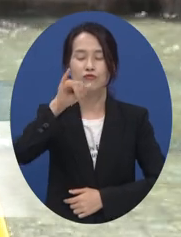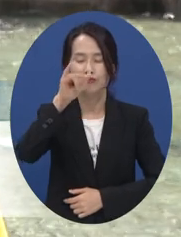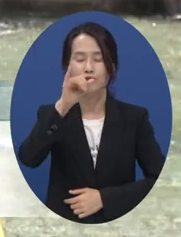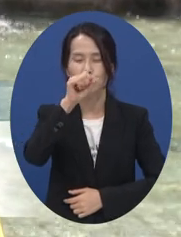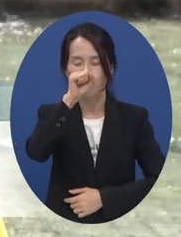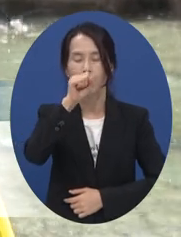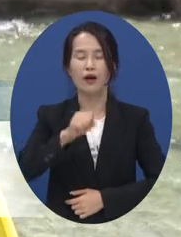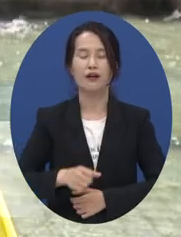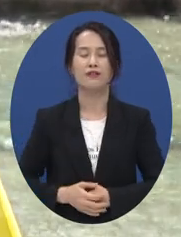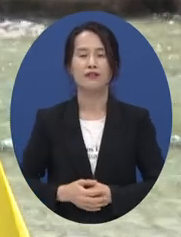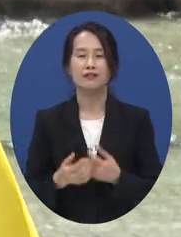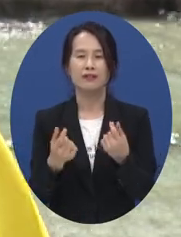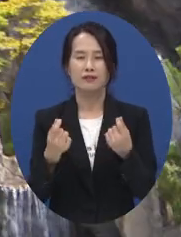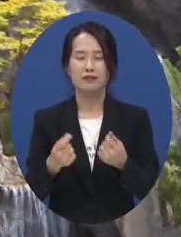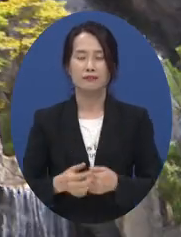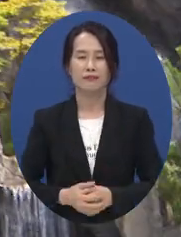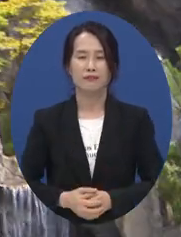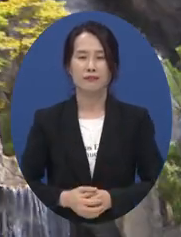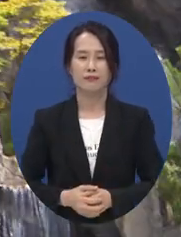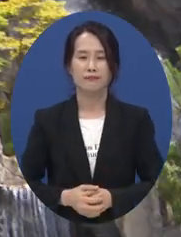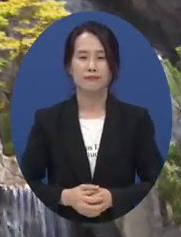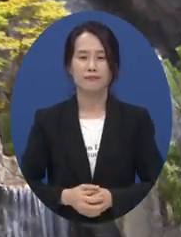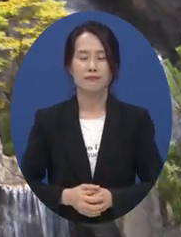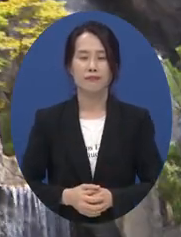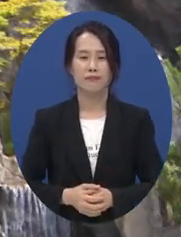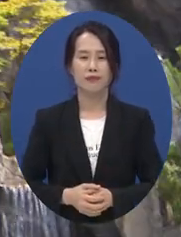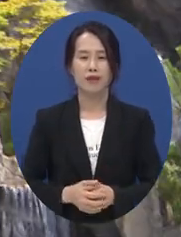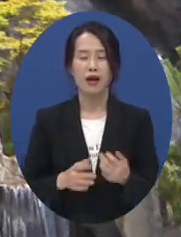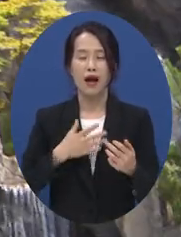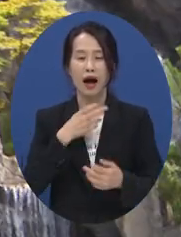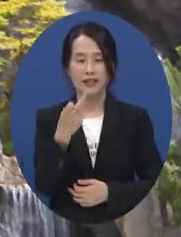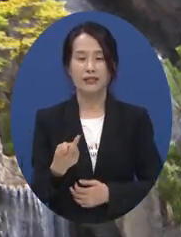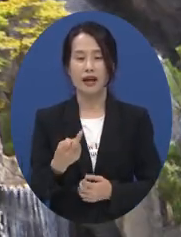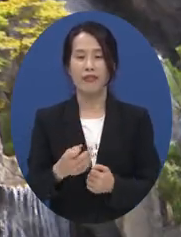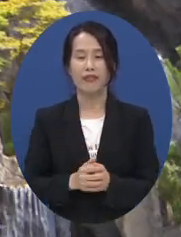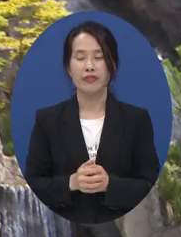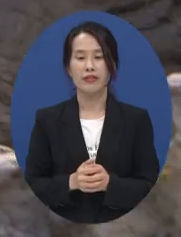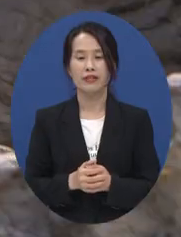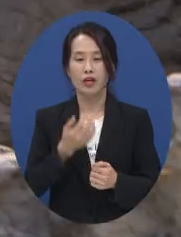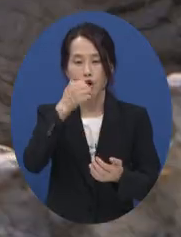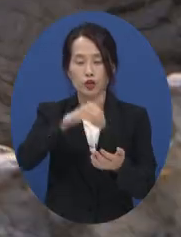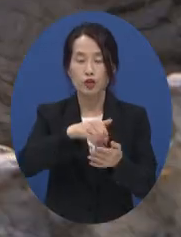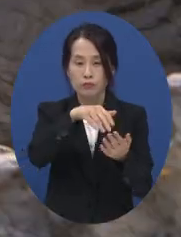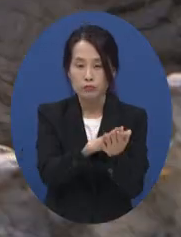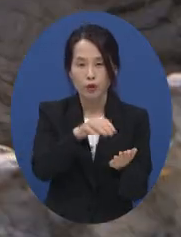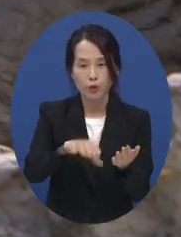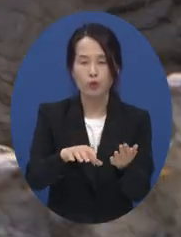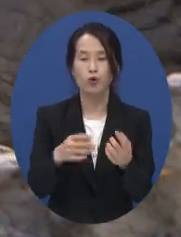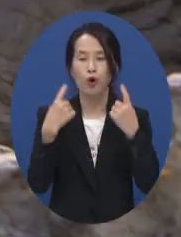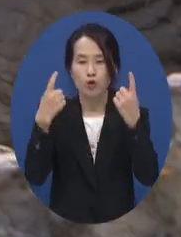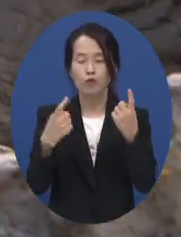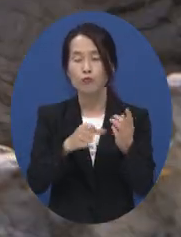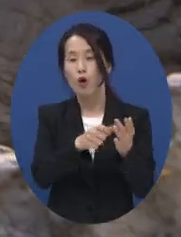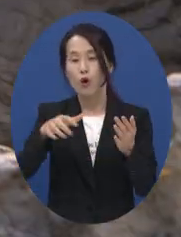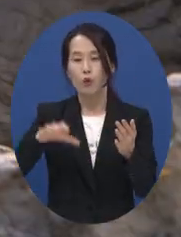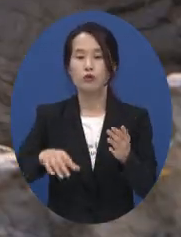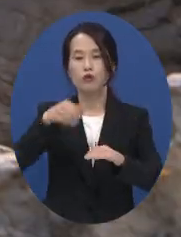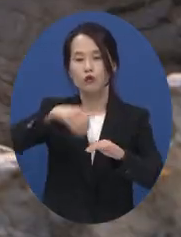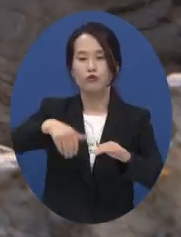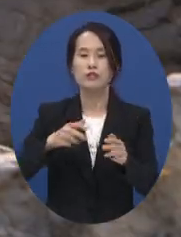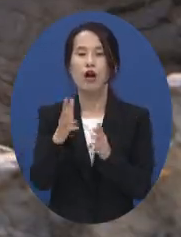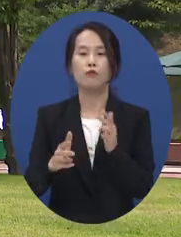구경하고 여러 가지로 좋습니다. 이 밖에 안산 성남도에 있는 폐채석장도 관광지로 개발하는 사업이 추진